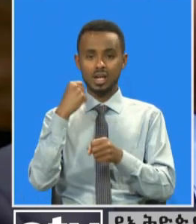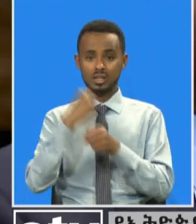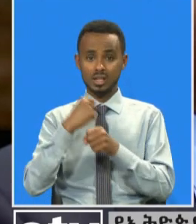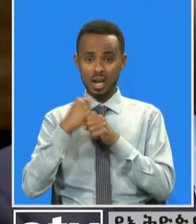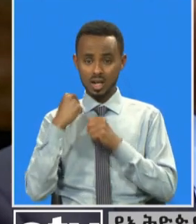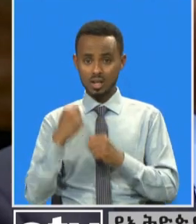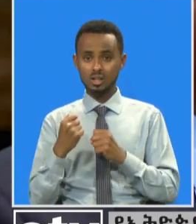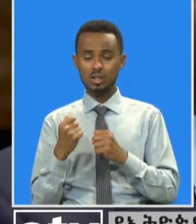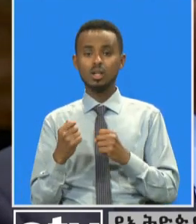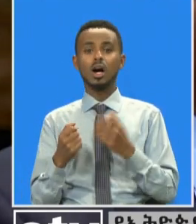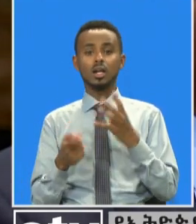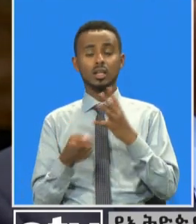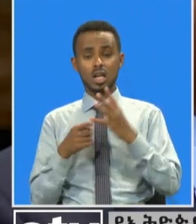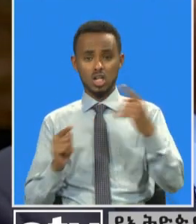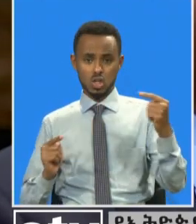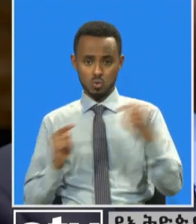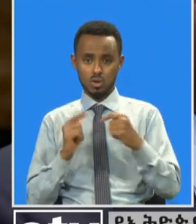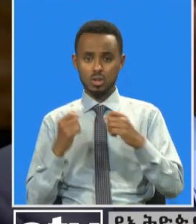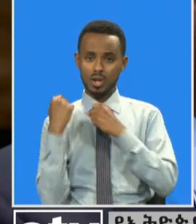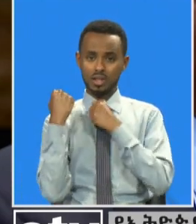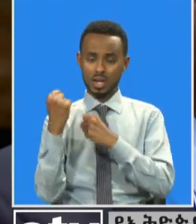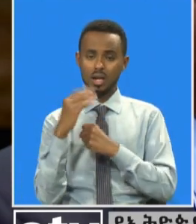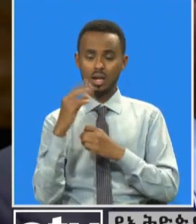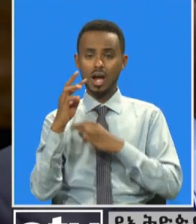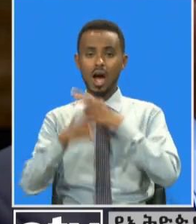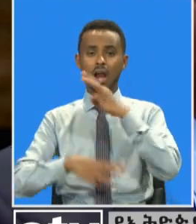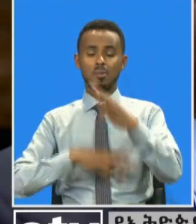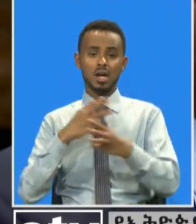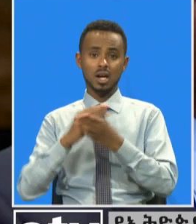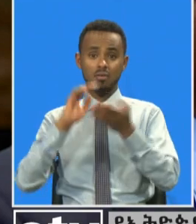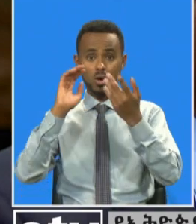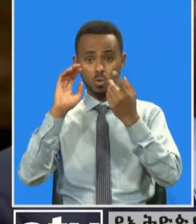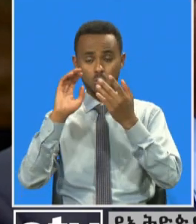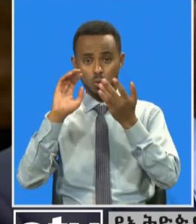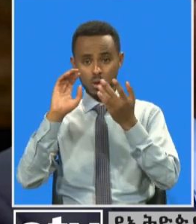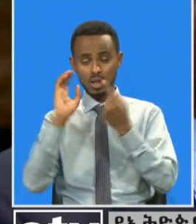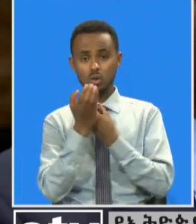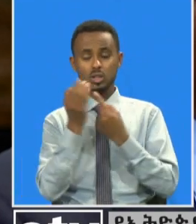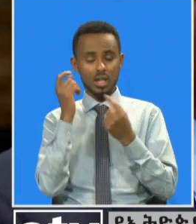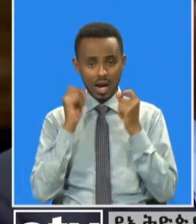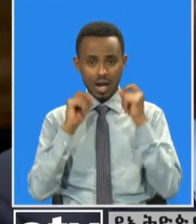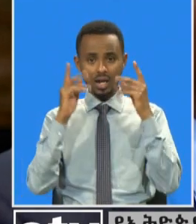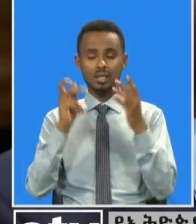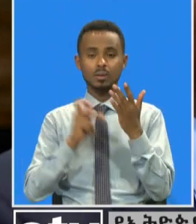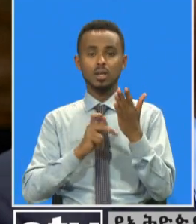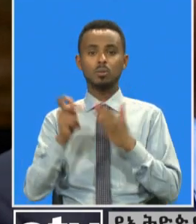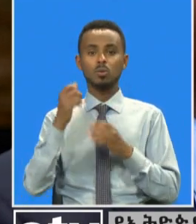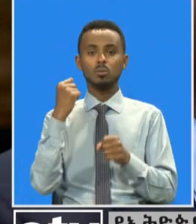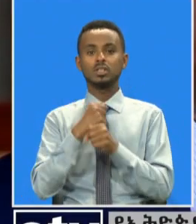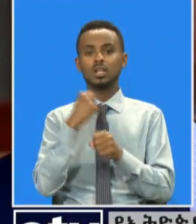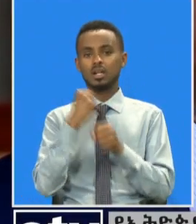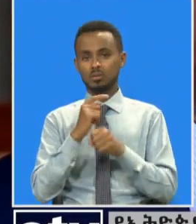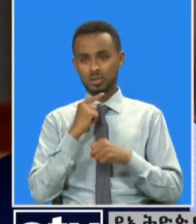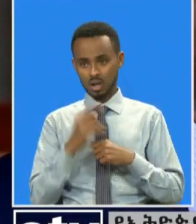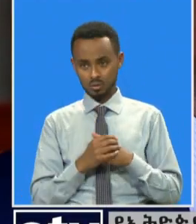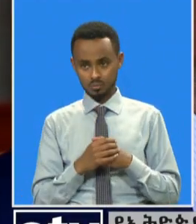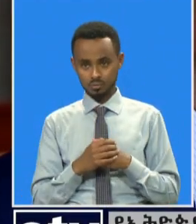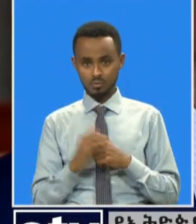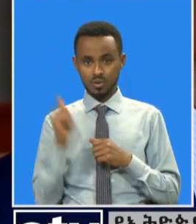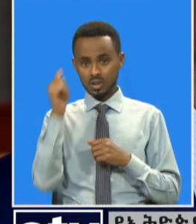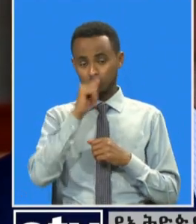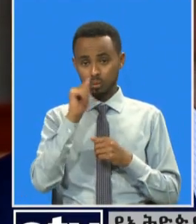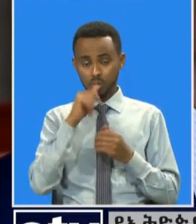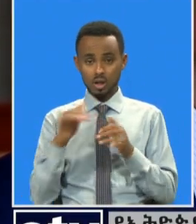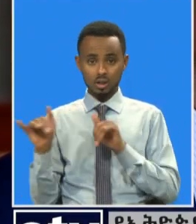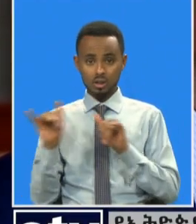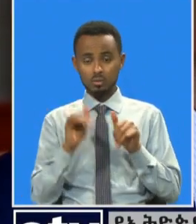እንሰራለን። ግንኙነትን ማጠናከርና ዓለም አቀፋዊ ሁኔታዎችን ያገናዘበ የዲፕሎማሲ ስራ እንደምንሰራ ነው። የኢትዮጵያ